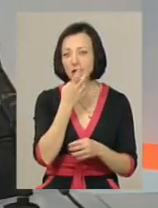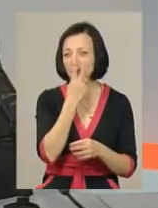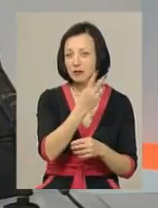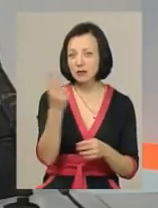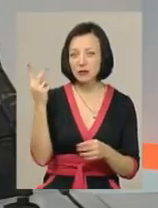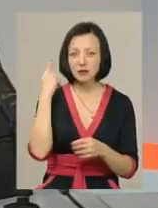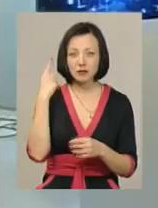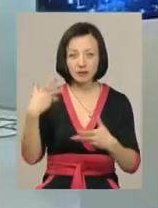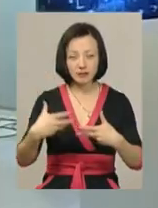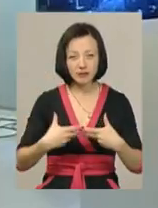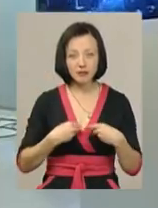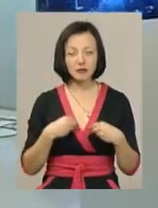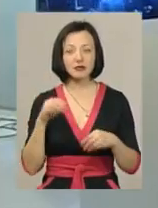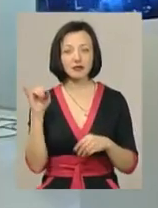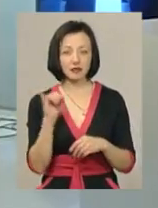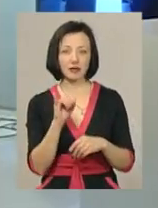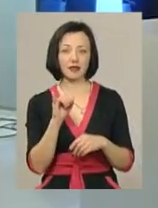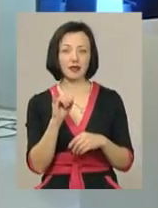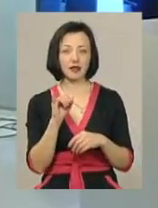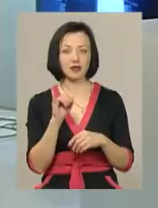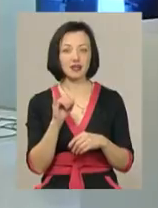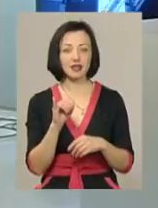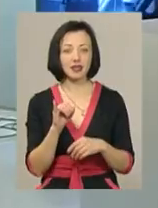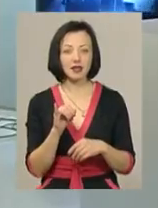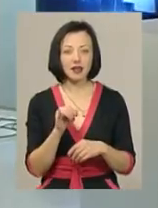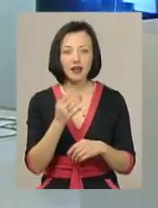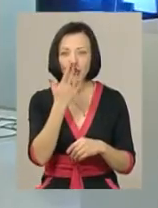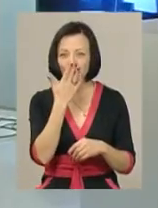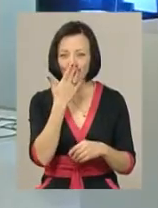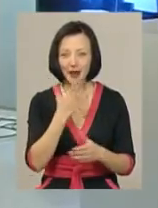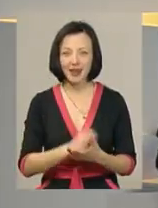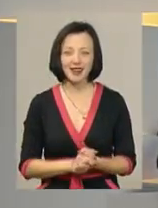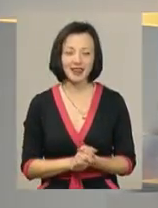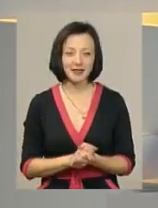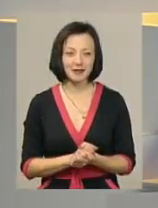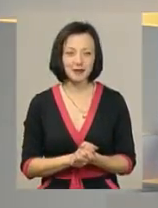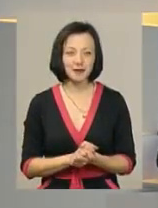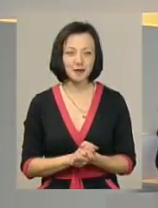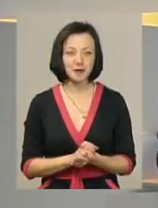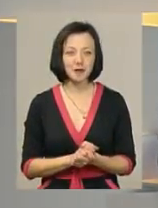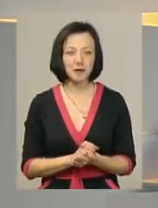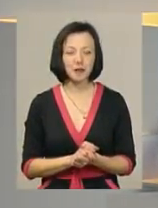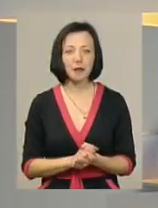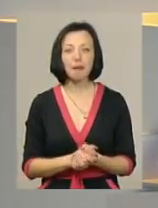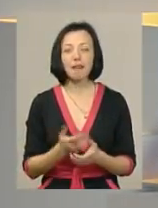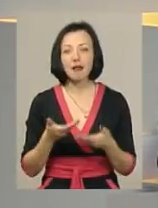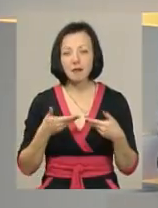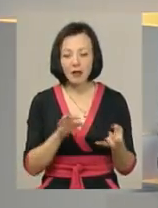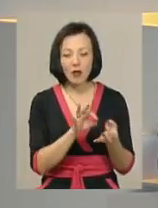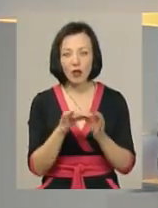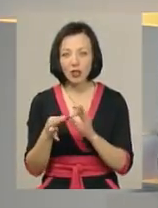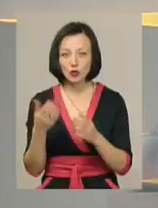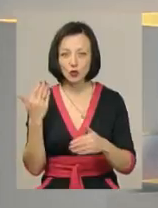слуг і е абаняні дякую пані Антоніна ми логічно